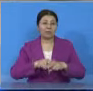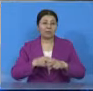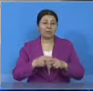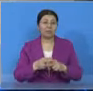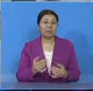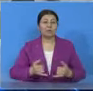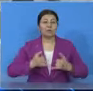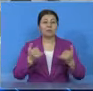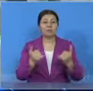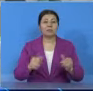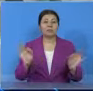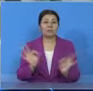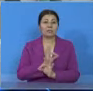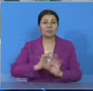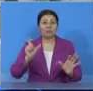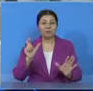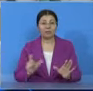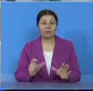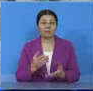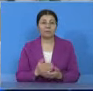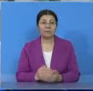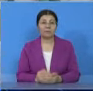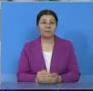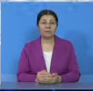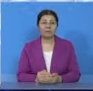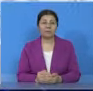уважения исполнительнице, завоевавшей признание в СССР.